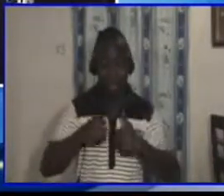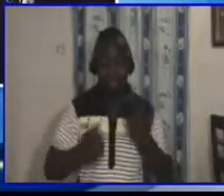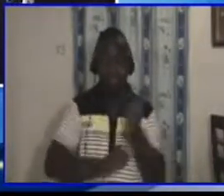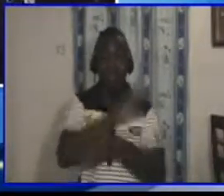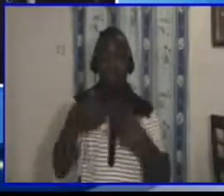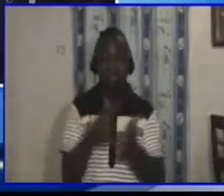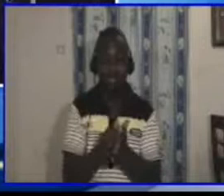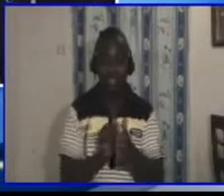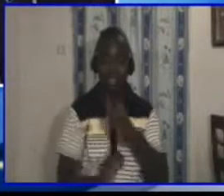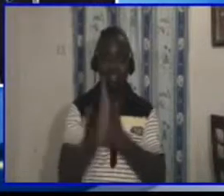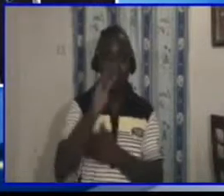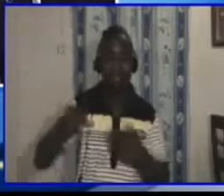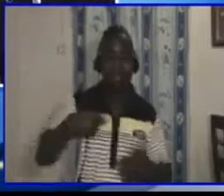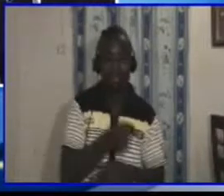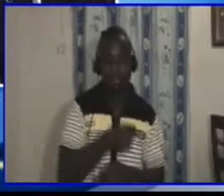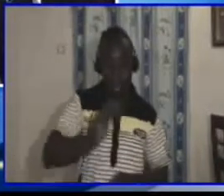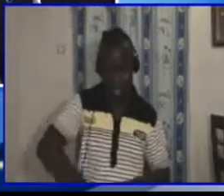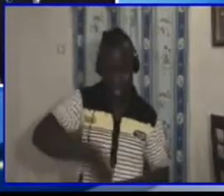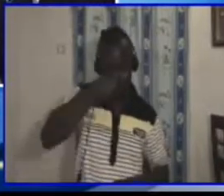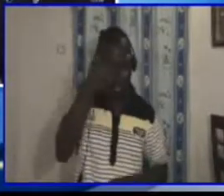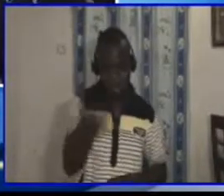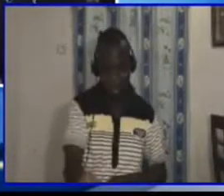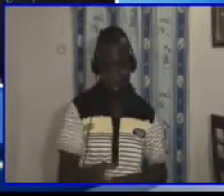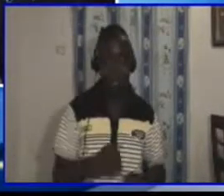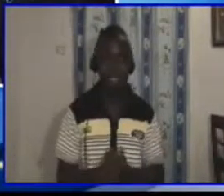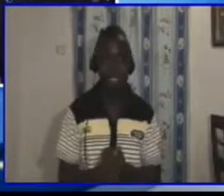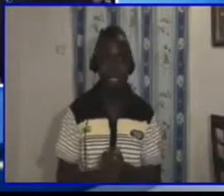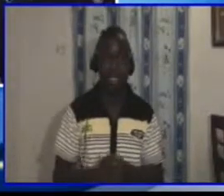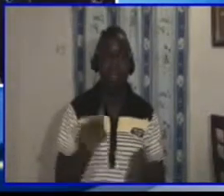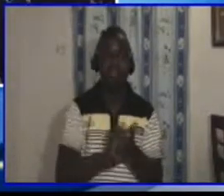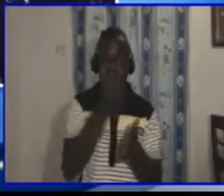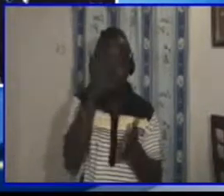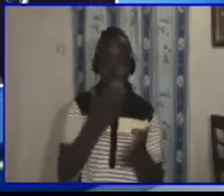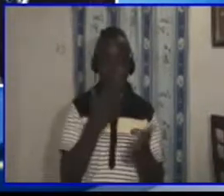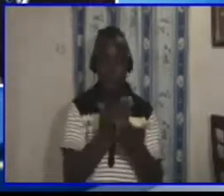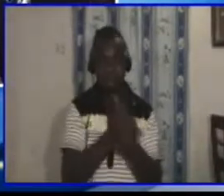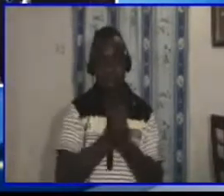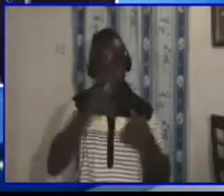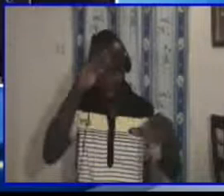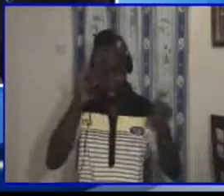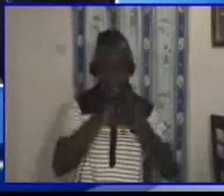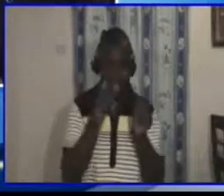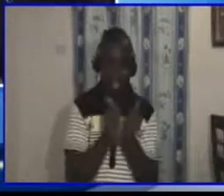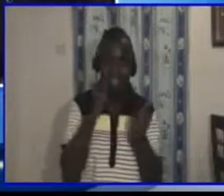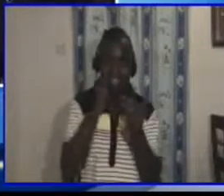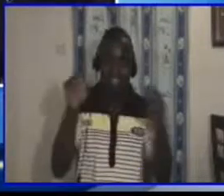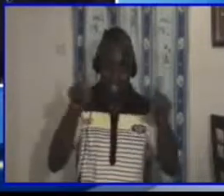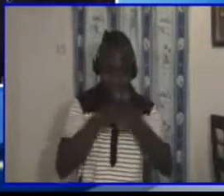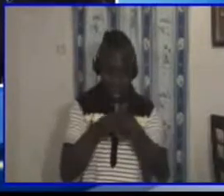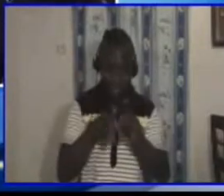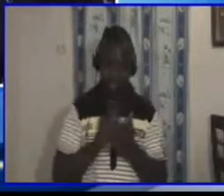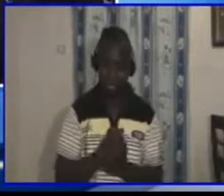e attraverso di lui noi abbiamo ricevuto tutto ciò che dio ci ha